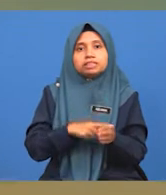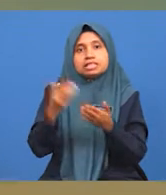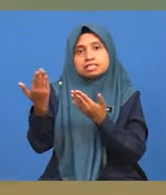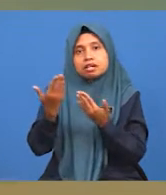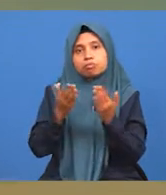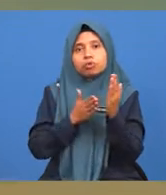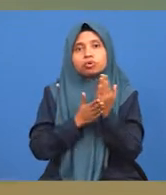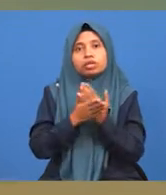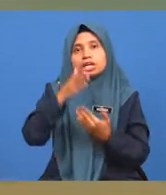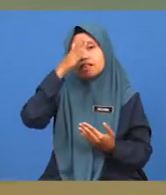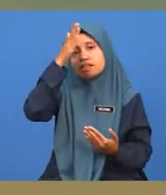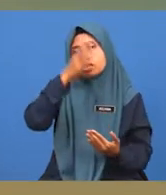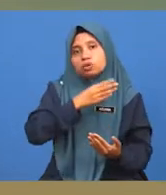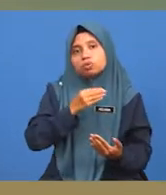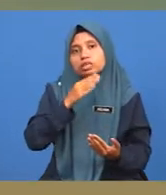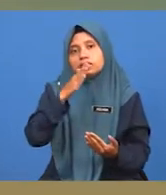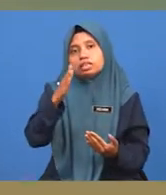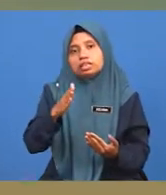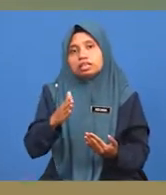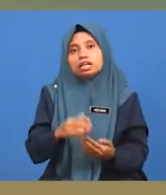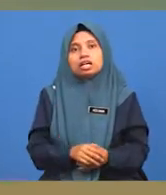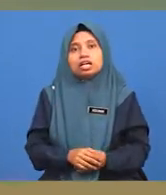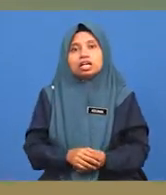disambut oleh datuk dan nenek